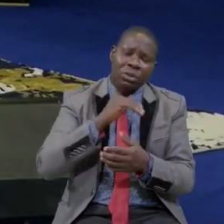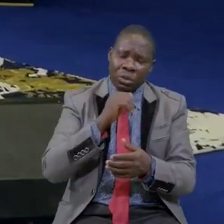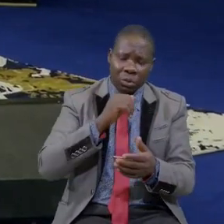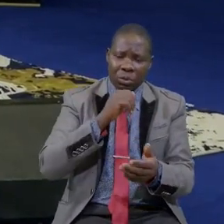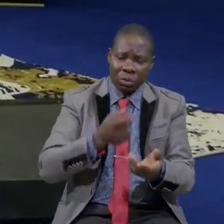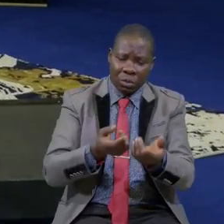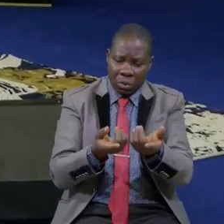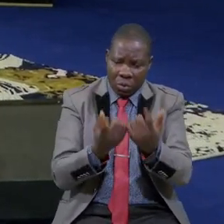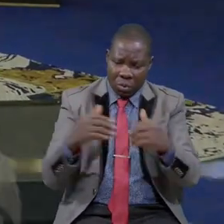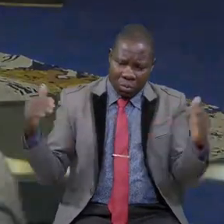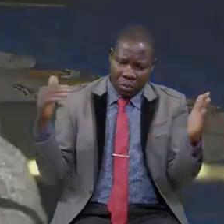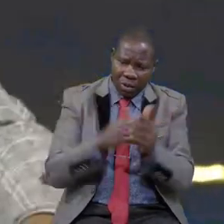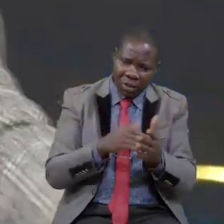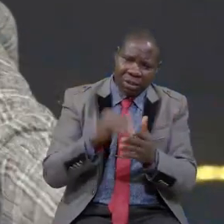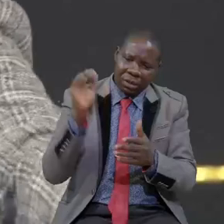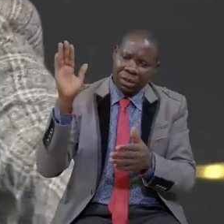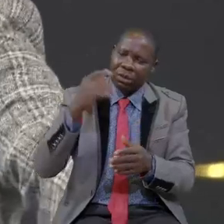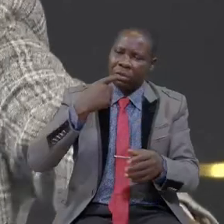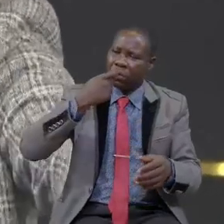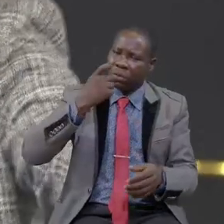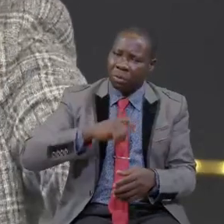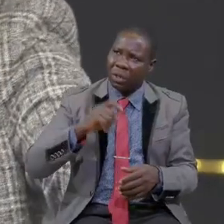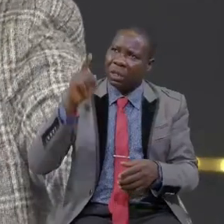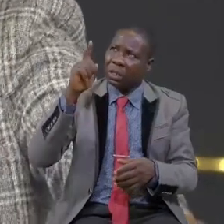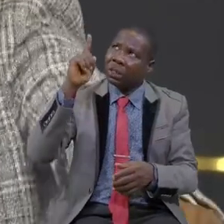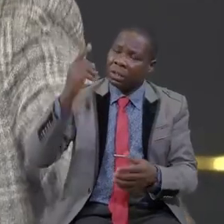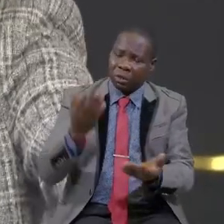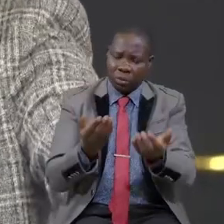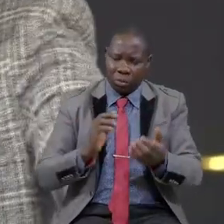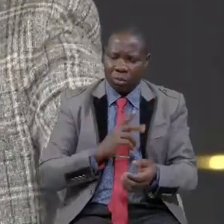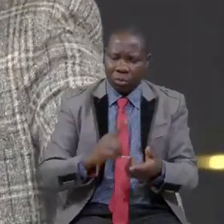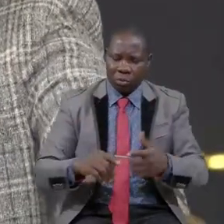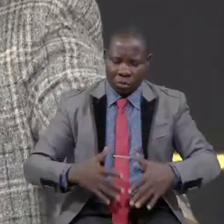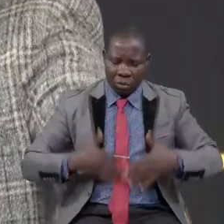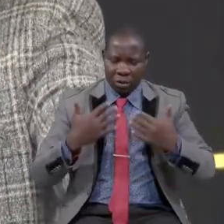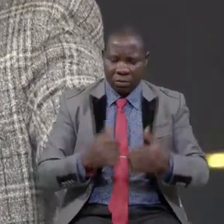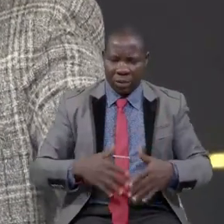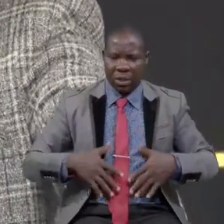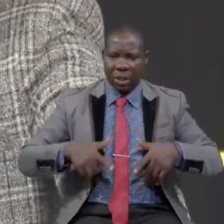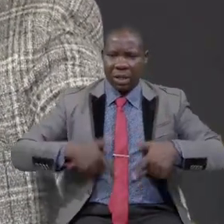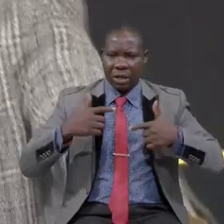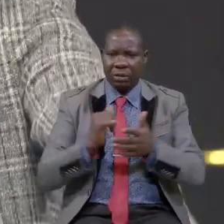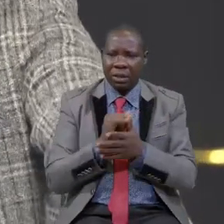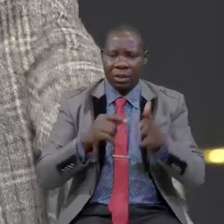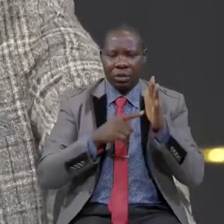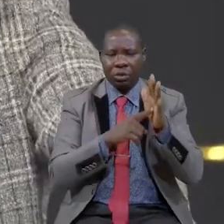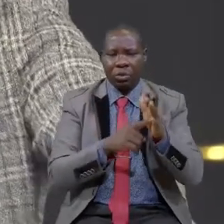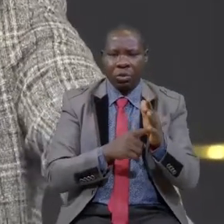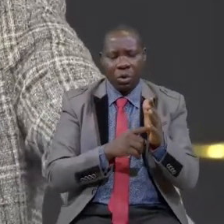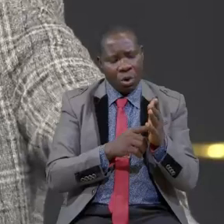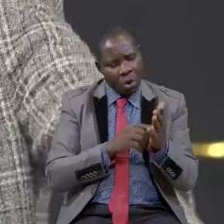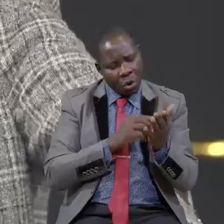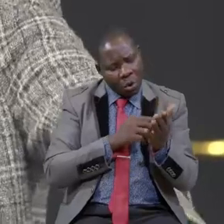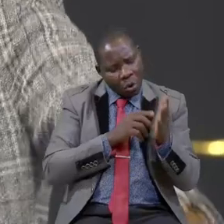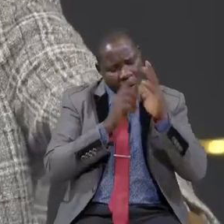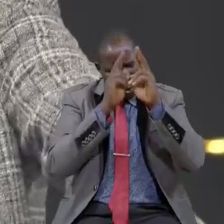Il veut que nous menions une vie qui manifeste l'honneur, la révérence à la mort de